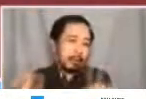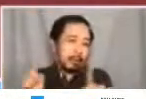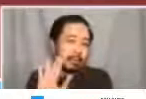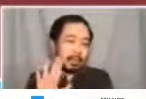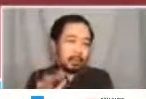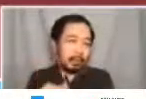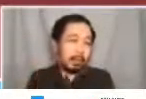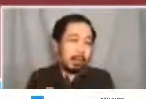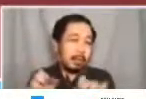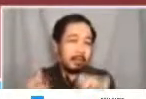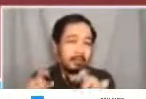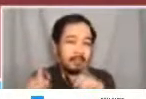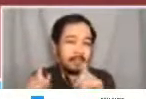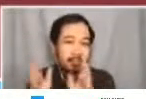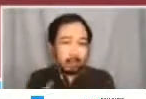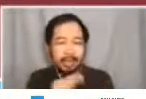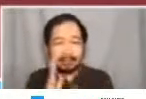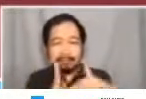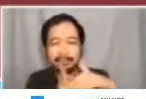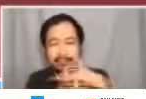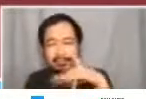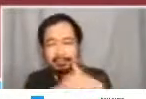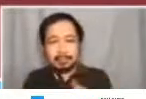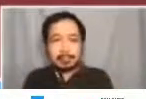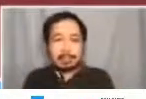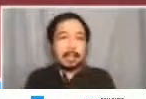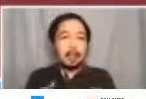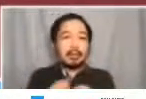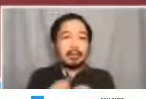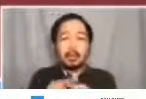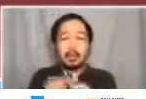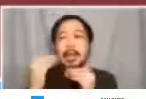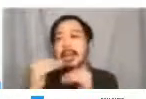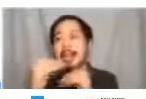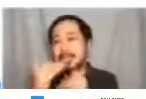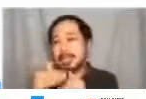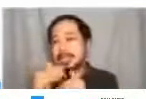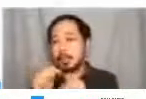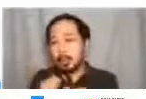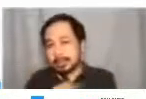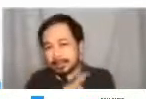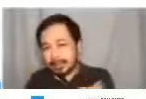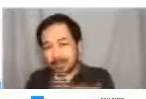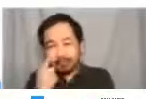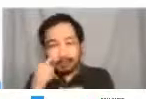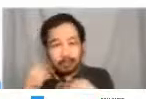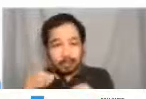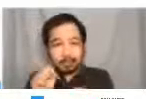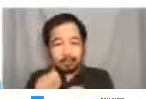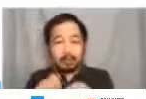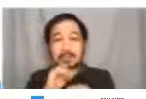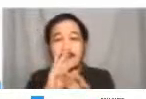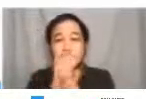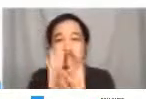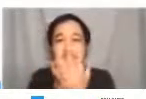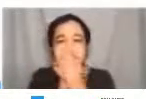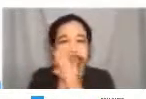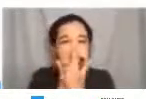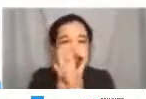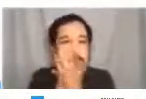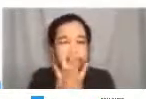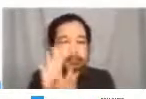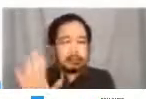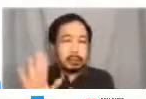impormasyon. Maraming salamat din po sa Filipino Sign Language Access Team for COVID-19 sa inyong araw-araw na